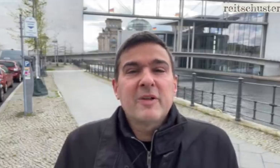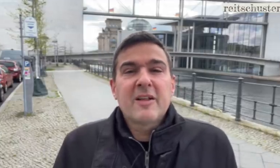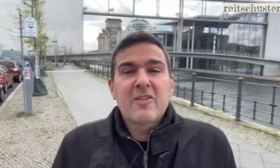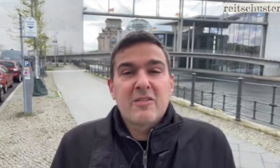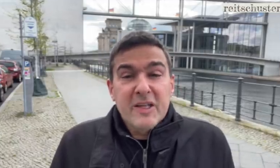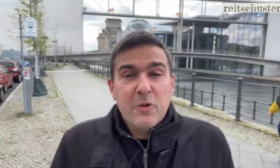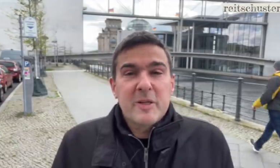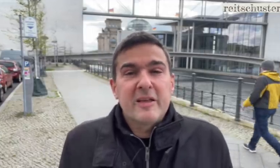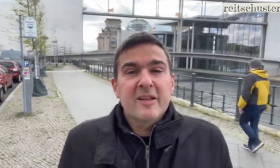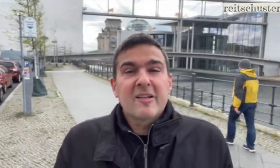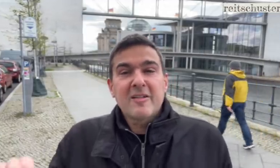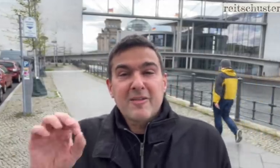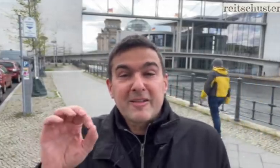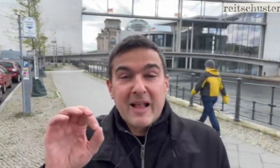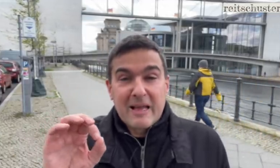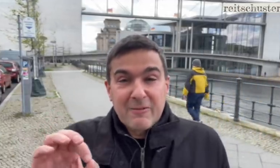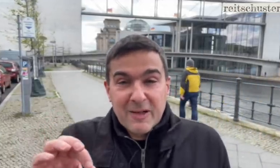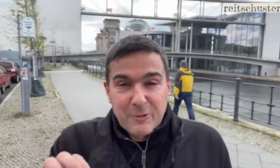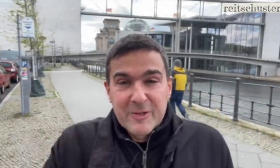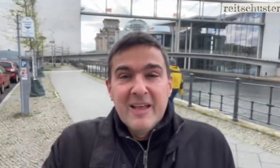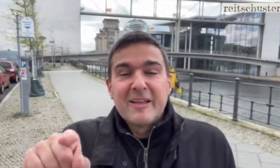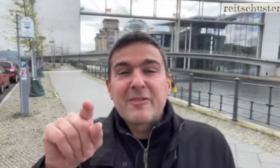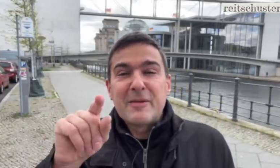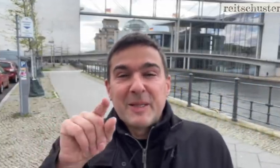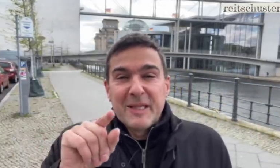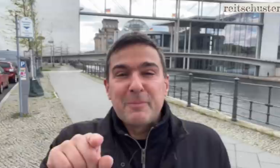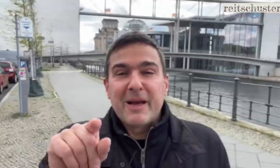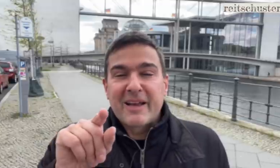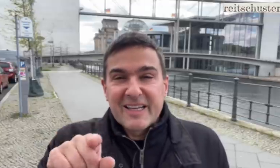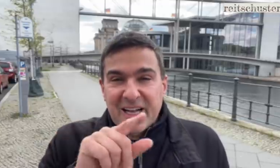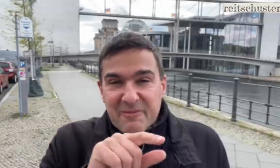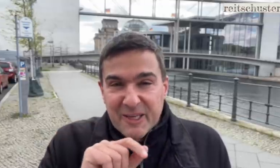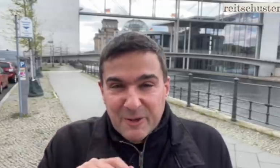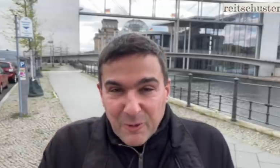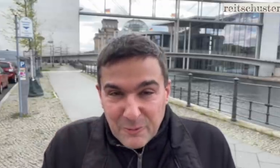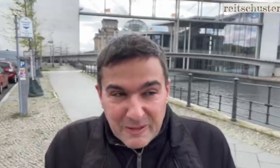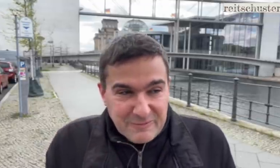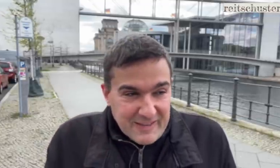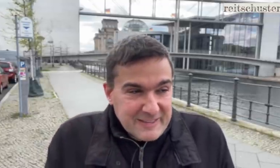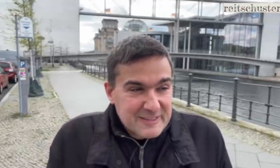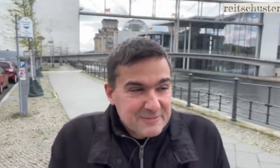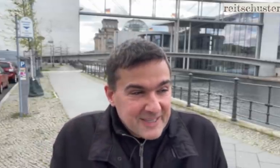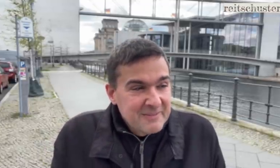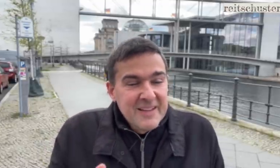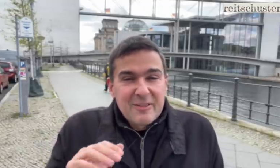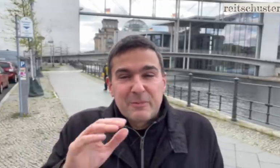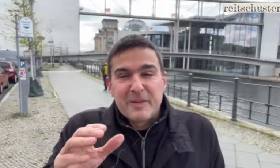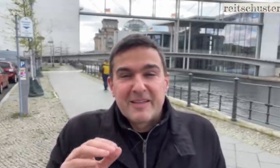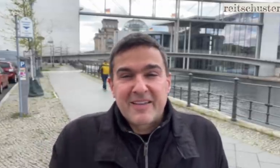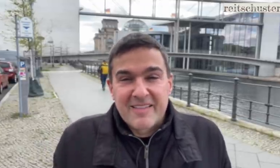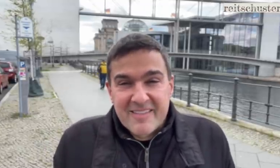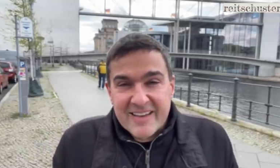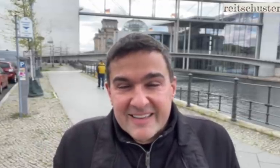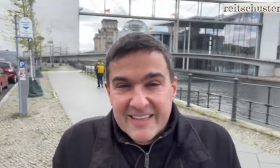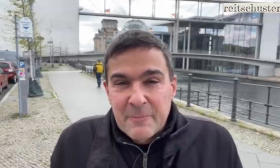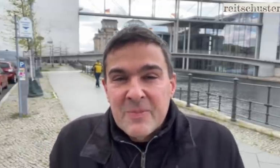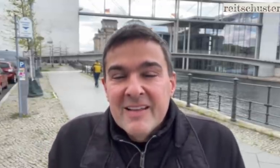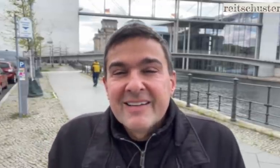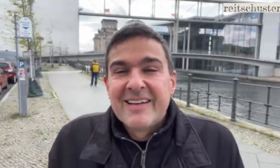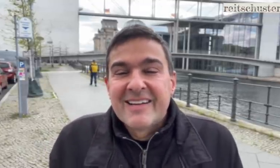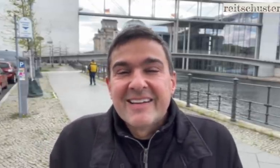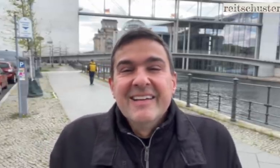Ja, und wenn ich das jetzt nicht kommentiere, dann hat das den einfachen Grund, dass ich mich nicht mehr erinnern kann, welche Corona-Frage das war. Also ich bin jetzt ganz